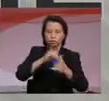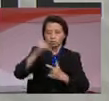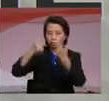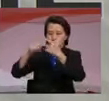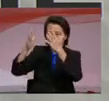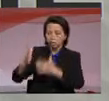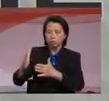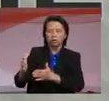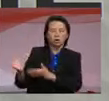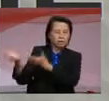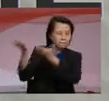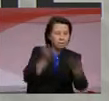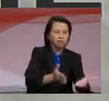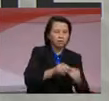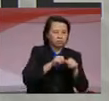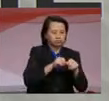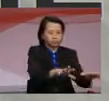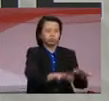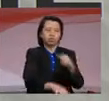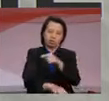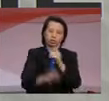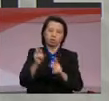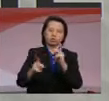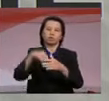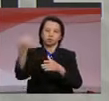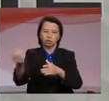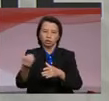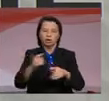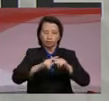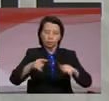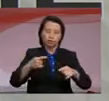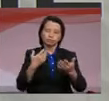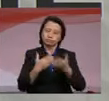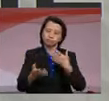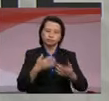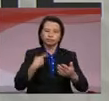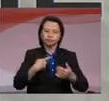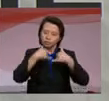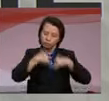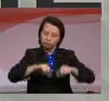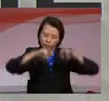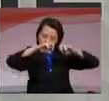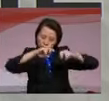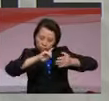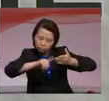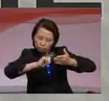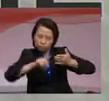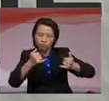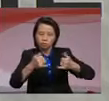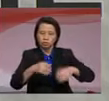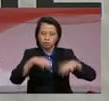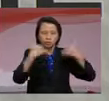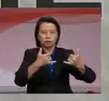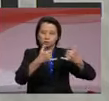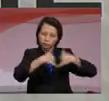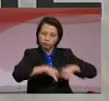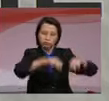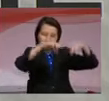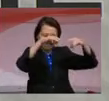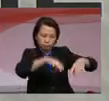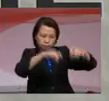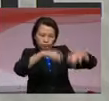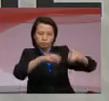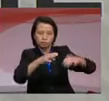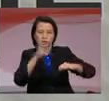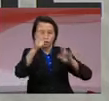actually brought the infection in. But we are still investigating the cases. So as we talk, the screening is ongoing. So we